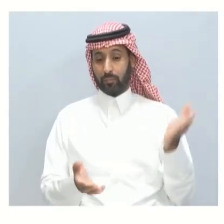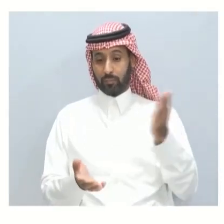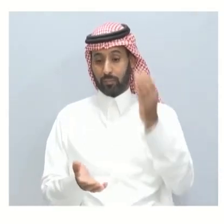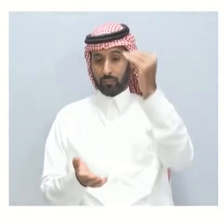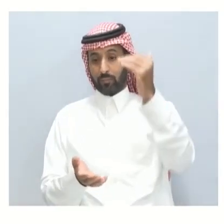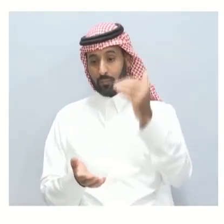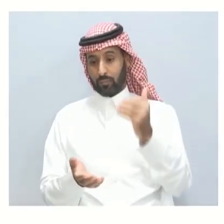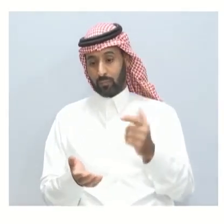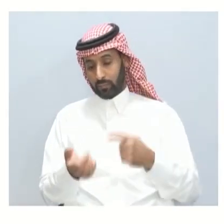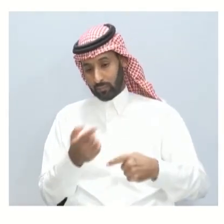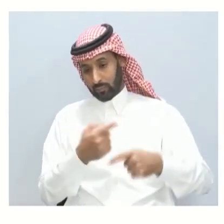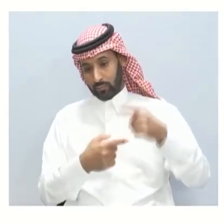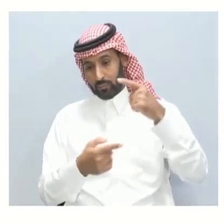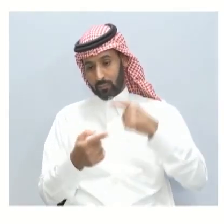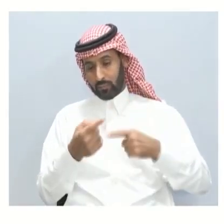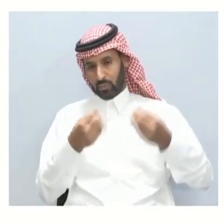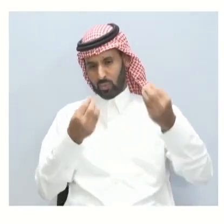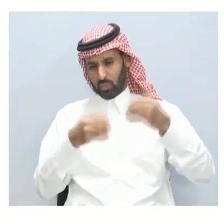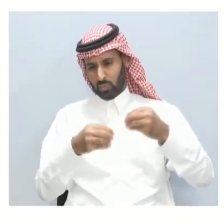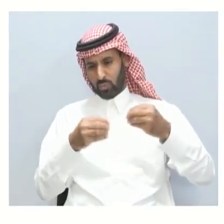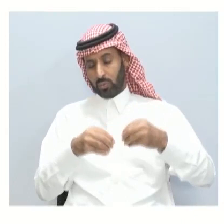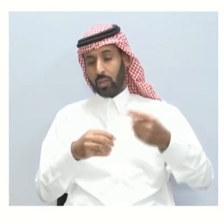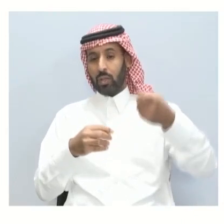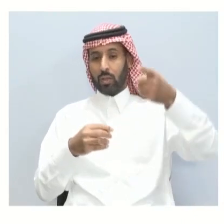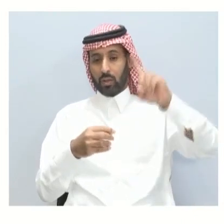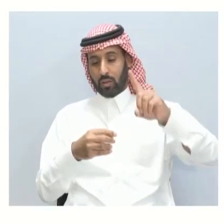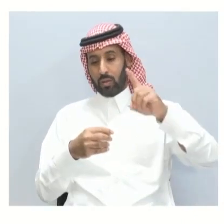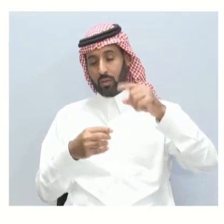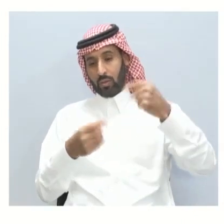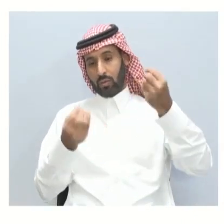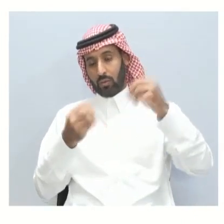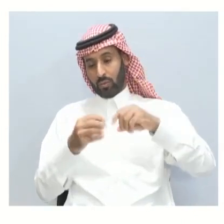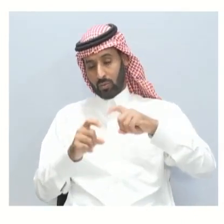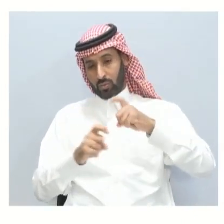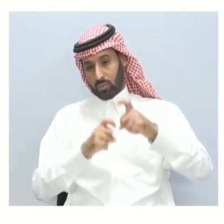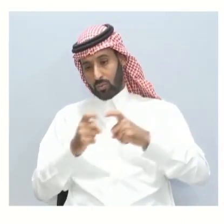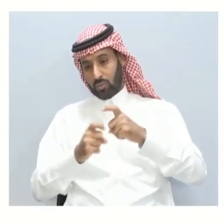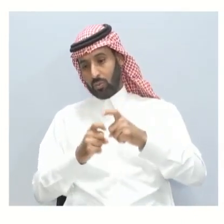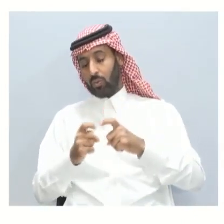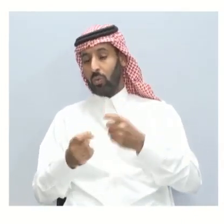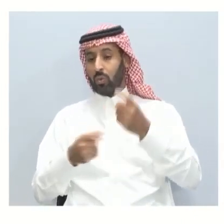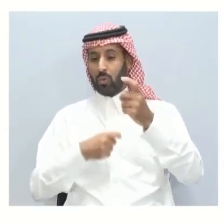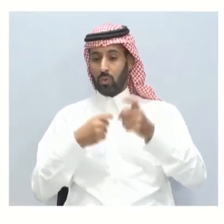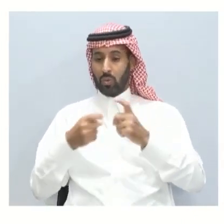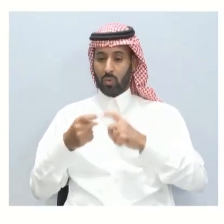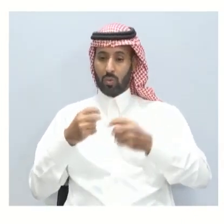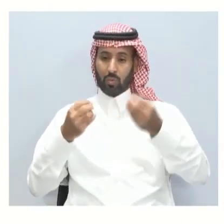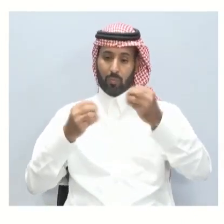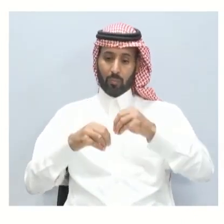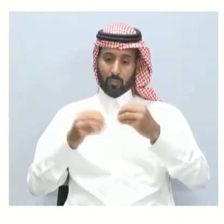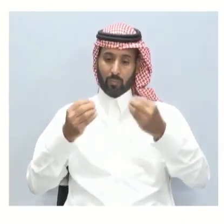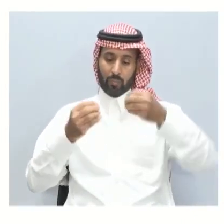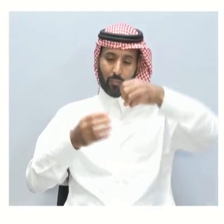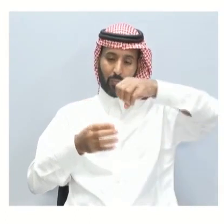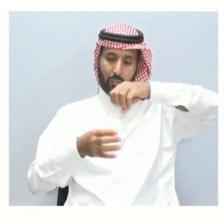خلال الدوره الواحده سيتم زياده الديوا زياده الالكترونات الموجوده في الدي تتم تعبئه